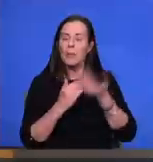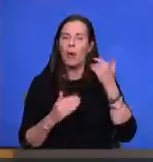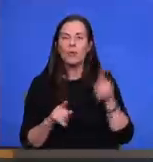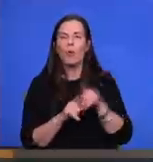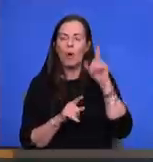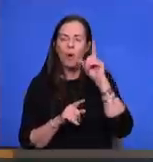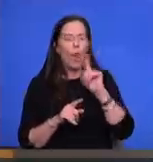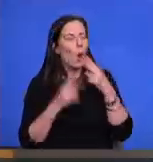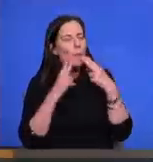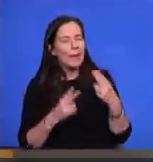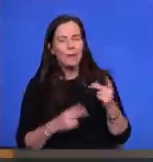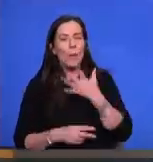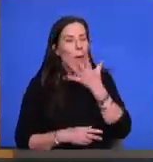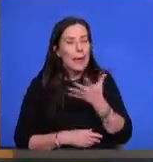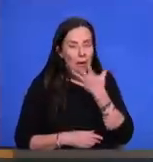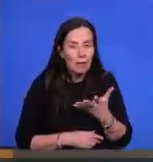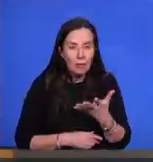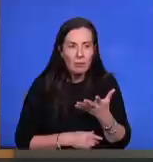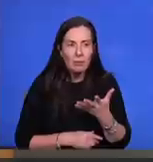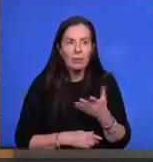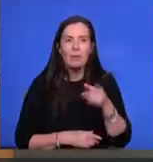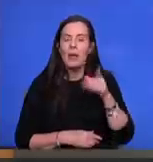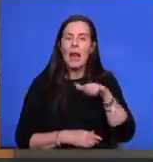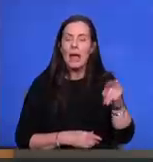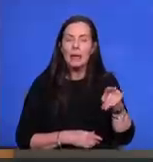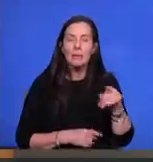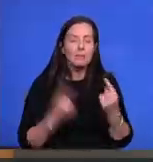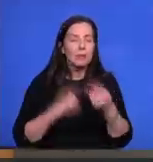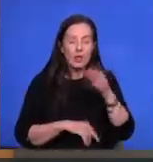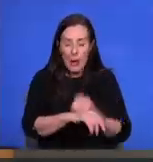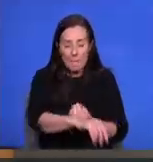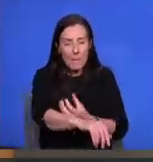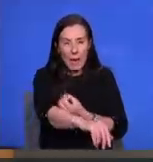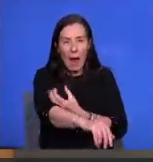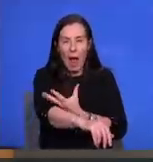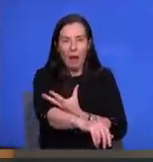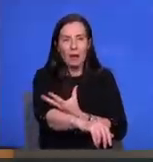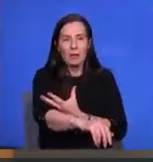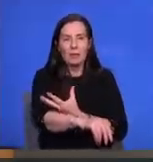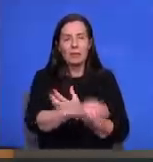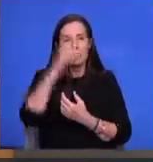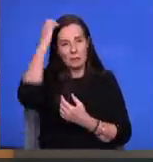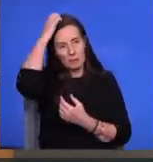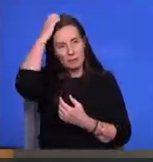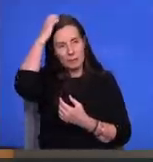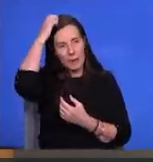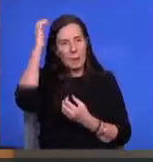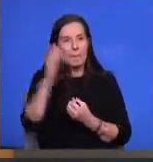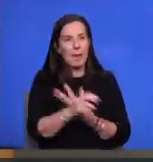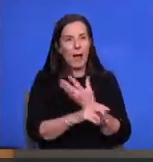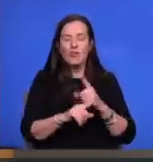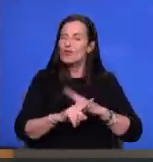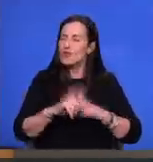מגיב פחות טוב, הוא מקיא, אותם הילדים הנדירים שיש להם את הפריחה של המנינגוקוק, זאת פריחה